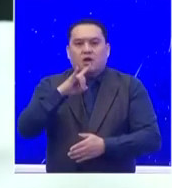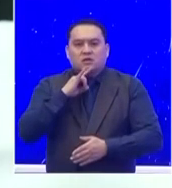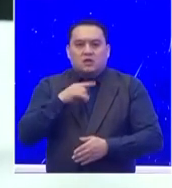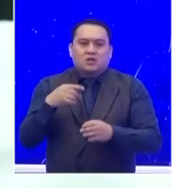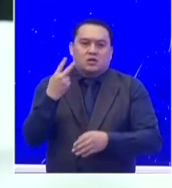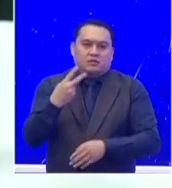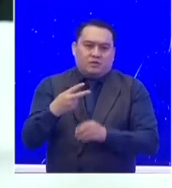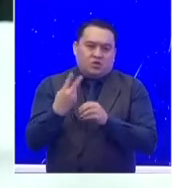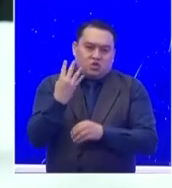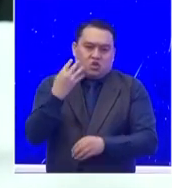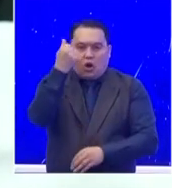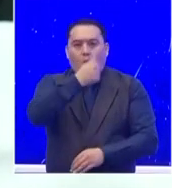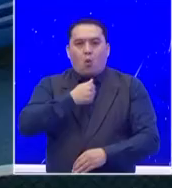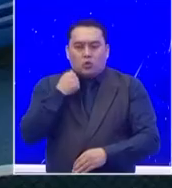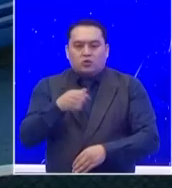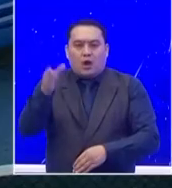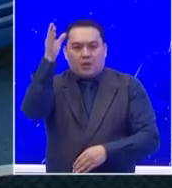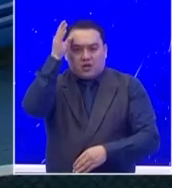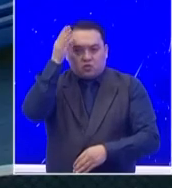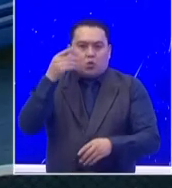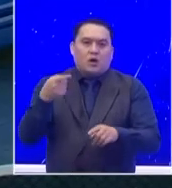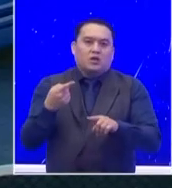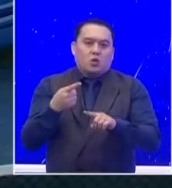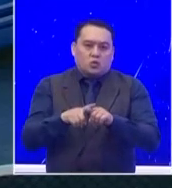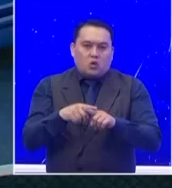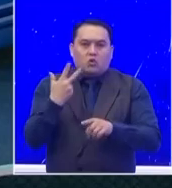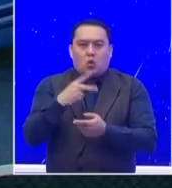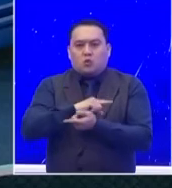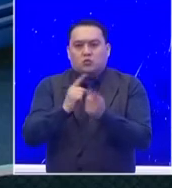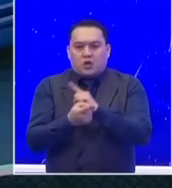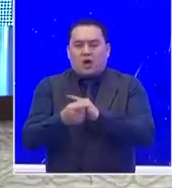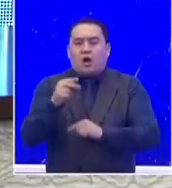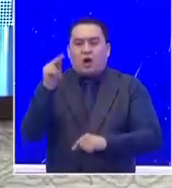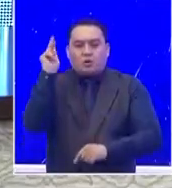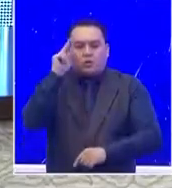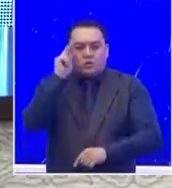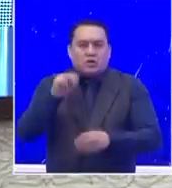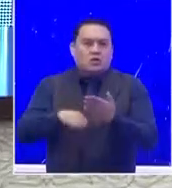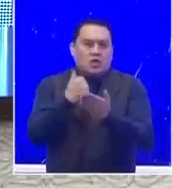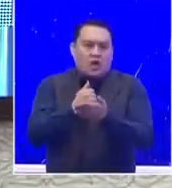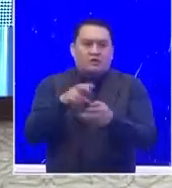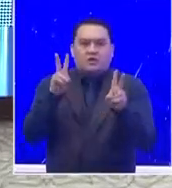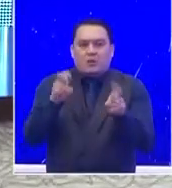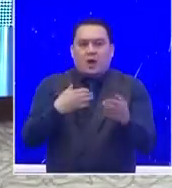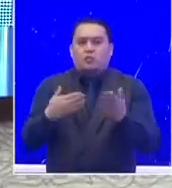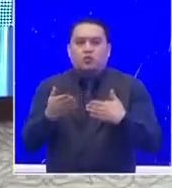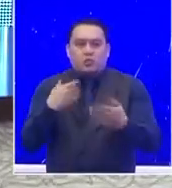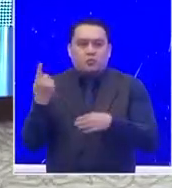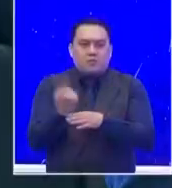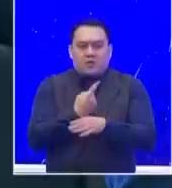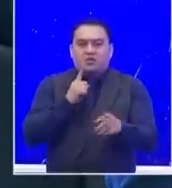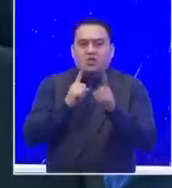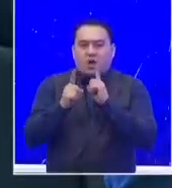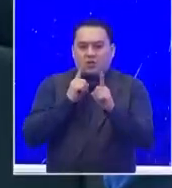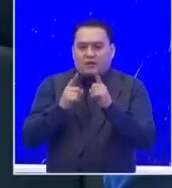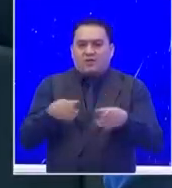на ближайшие 4 года, образование и наука, трехсменные школы стали основными темами обсуждения первого